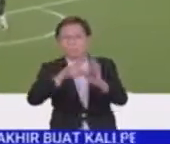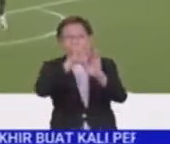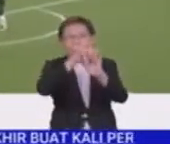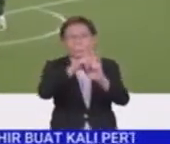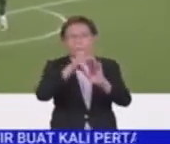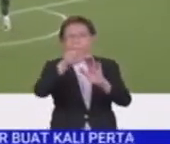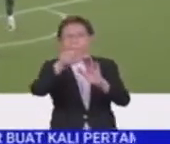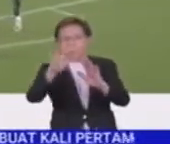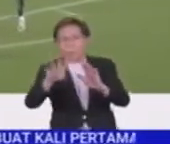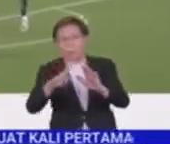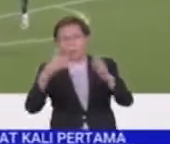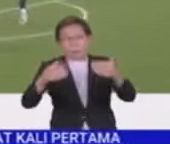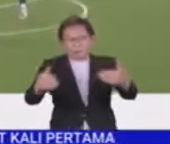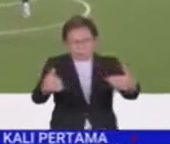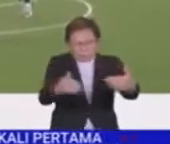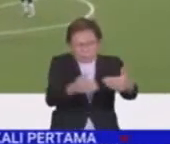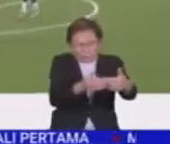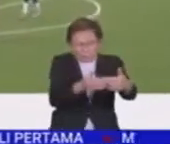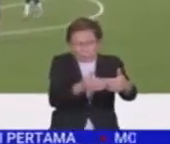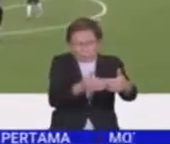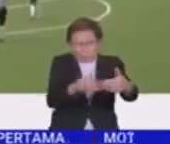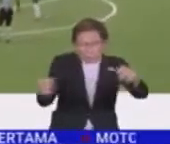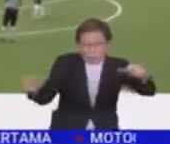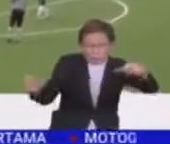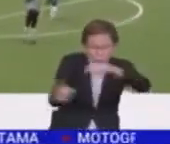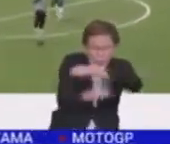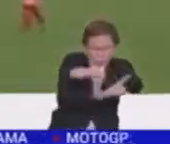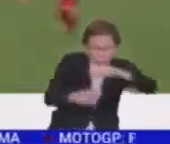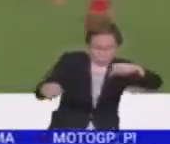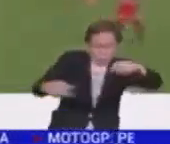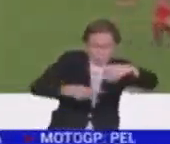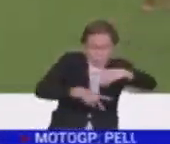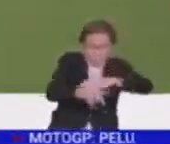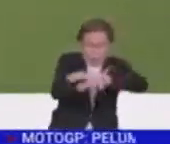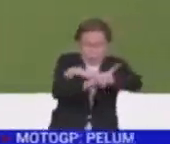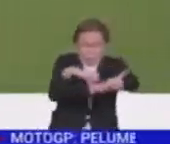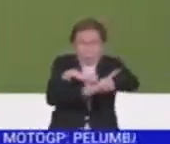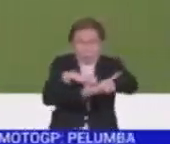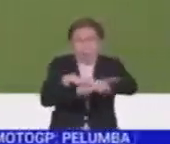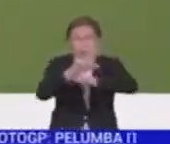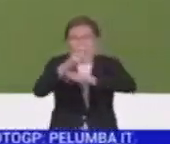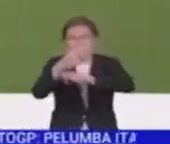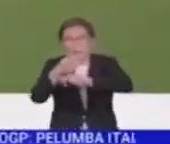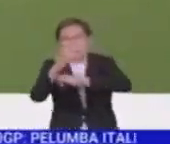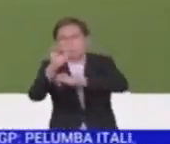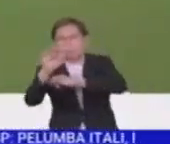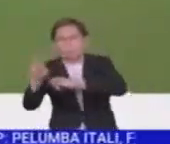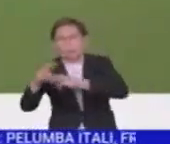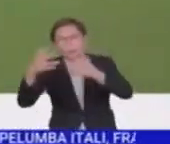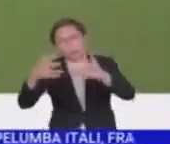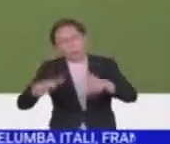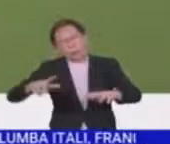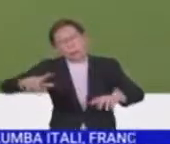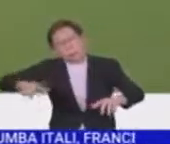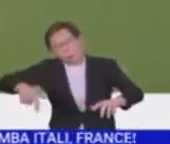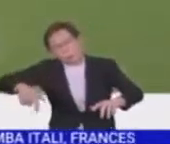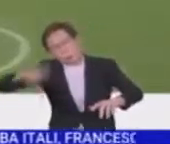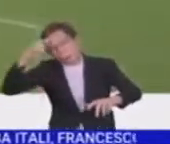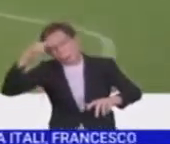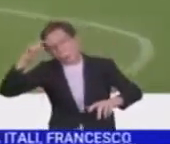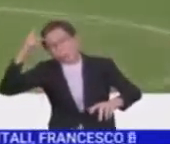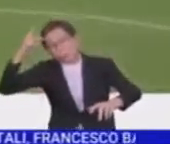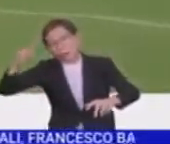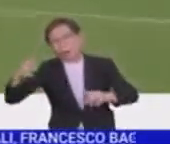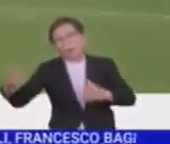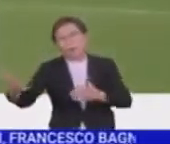ke-34. Meskipun berjaya merapatkan kedudukan menerusi sepakan penalti, Muhammad Ghaffar pada minit ke-76, ia sudah terlambat buat Kelantan